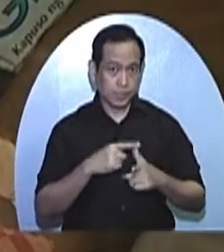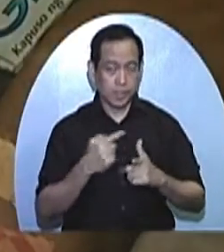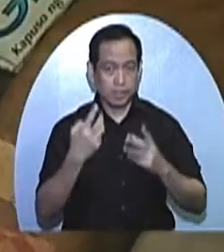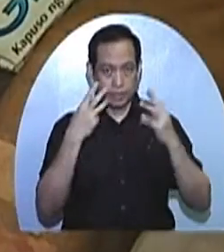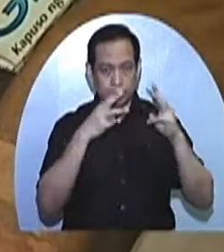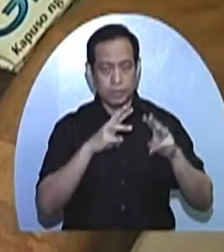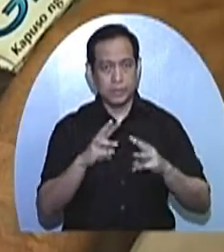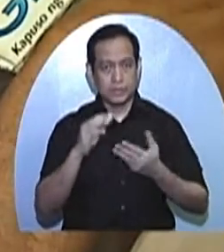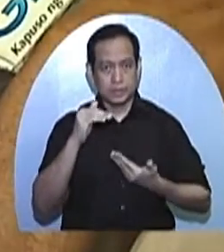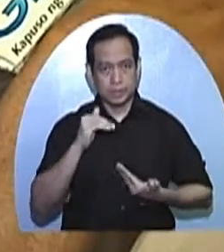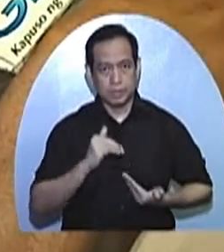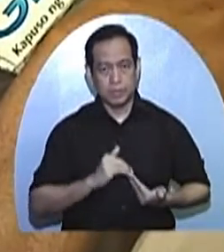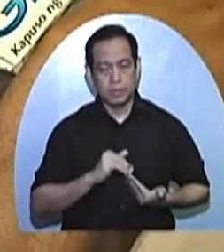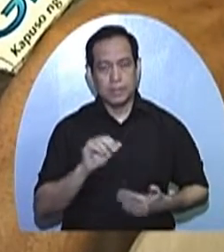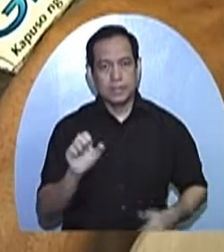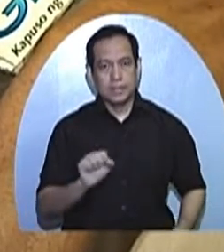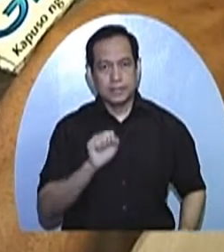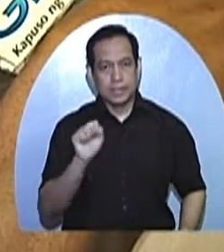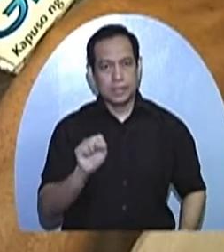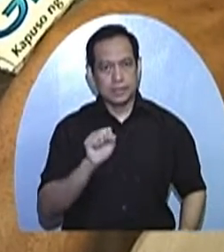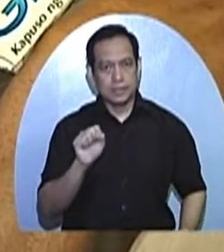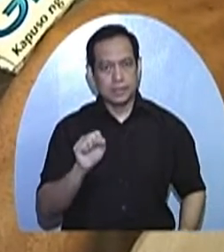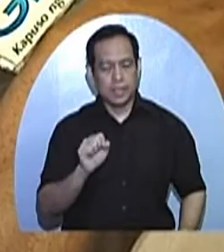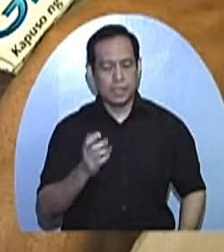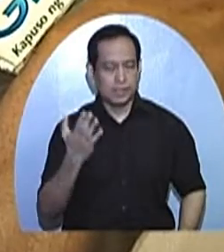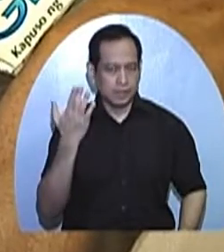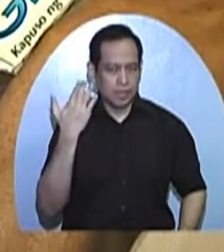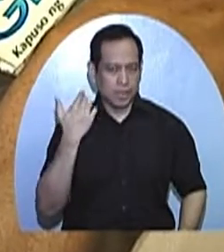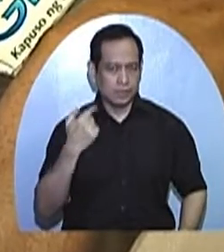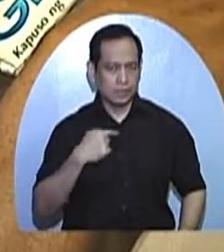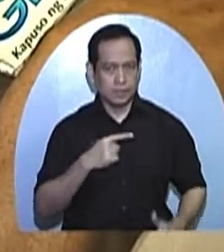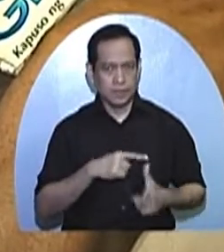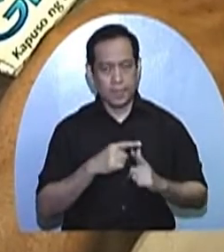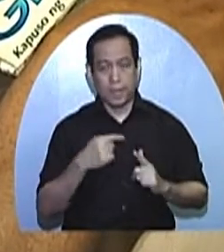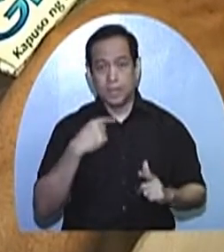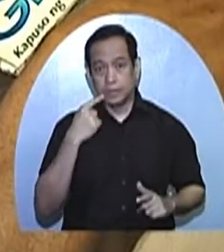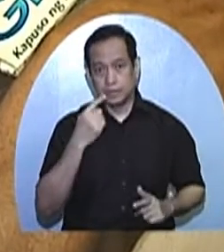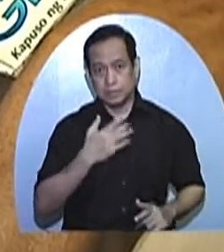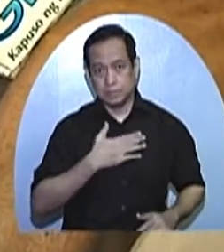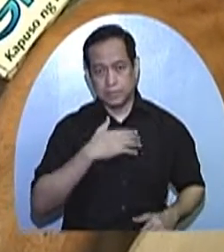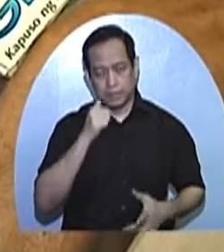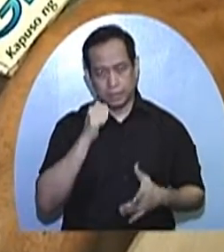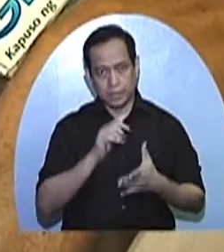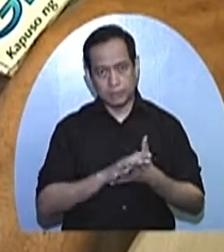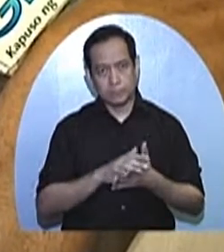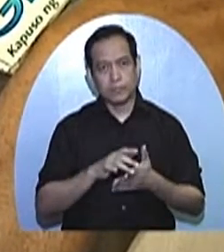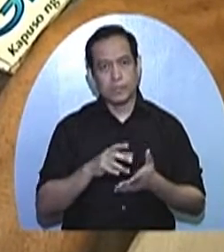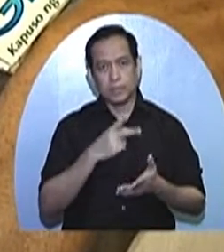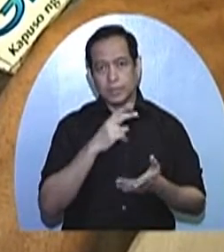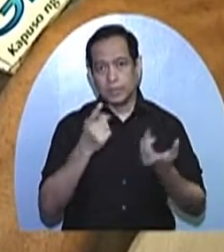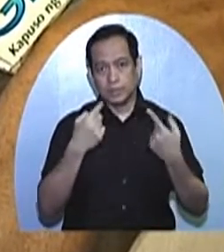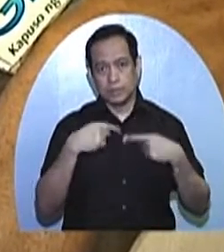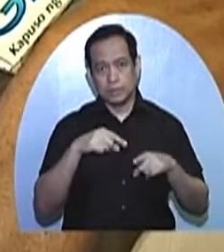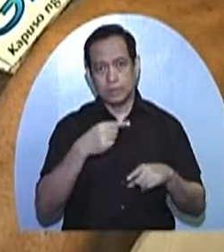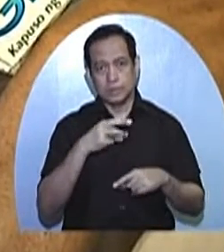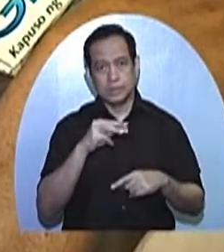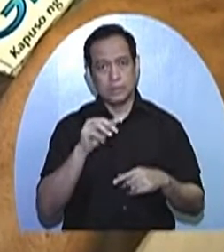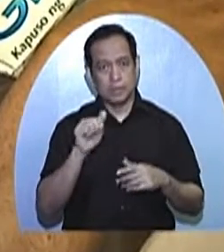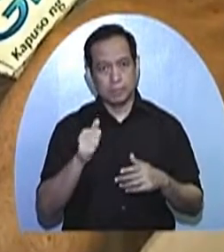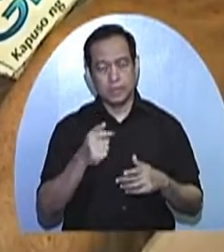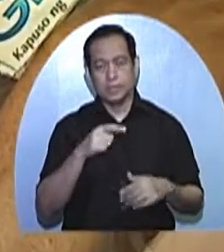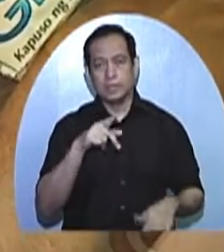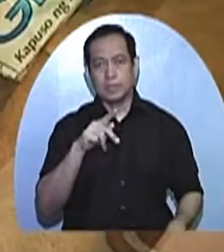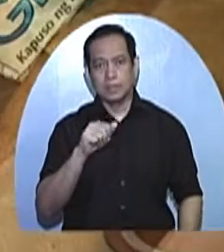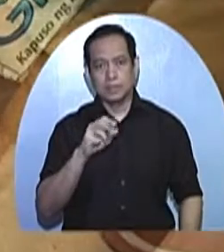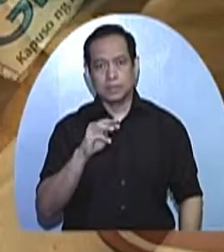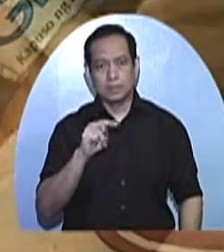yung kapwa ko, mahal ko, nung Sabado, nung makaraan. Sabi ko sa asawa ko, ako punta ka nga ako ng GME. Alam mo ba ako ng